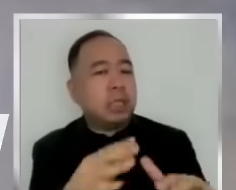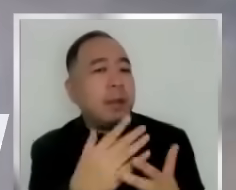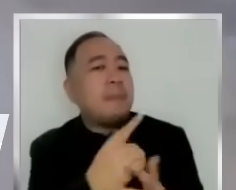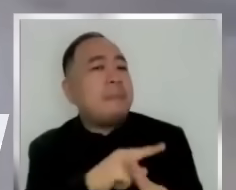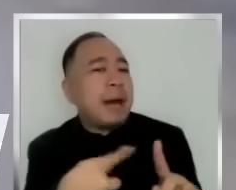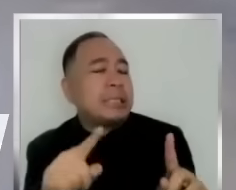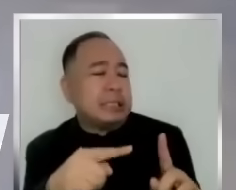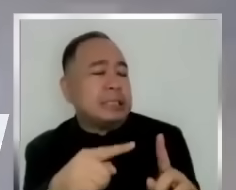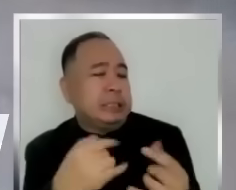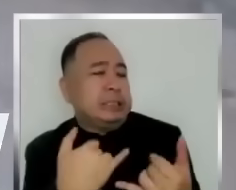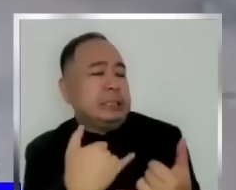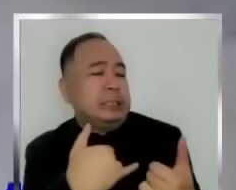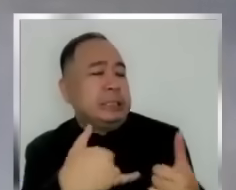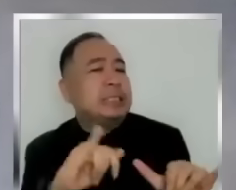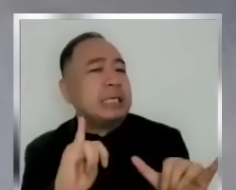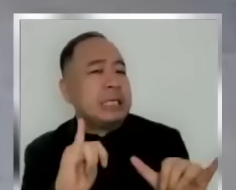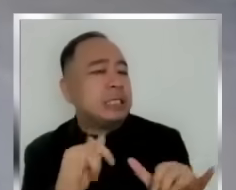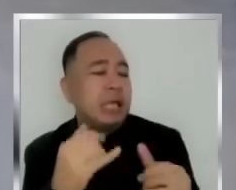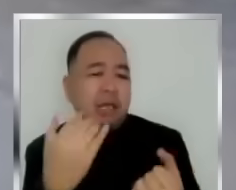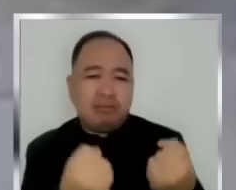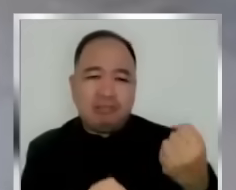baha.